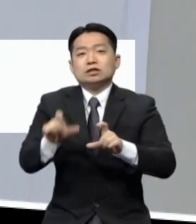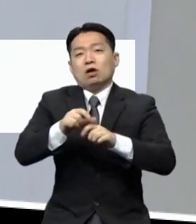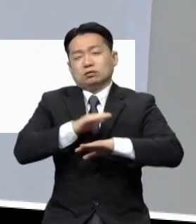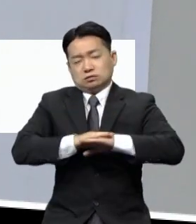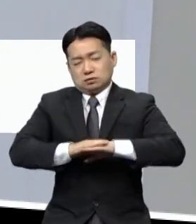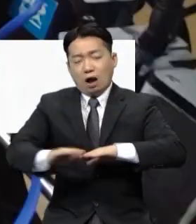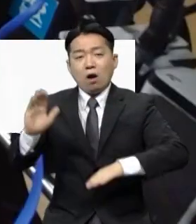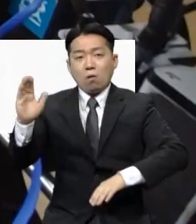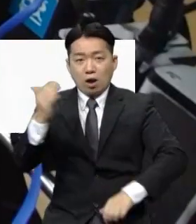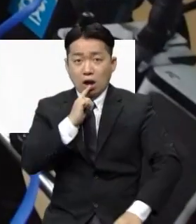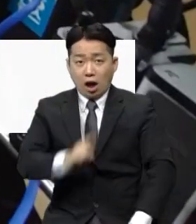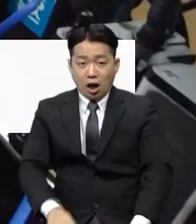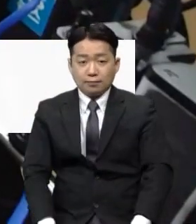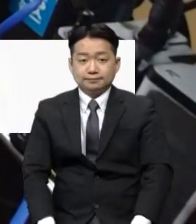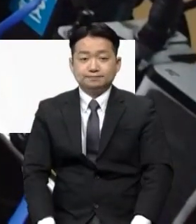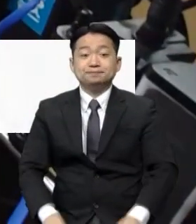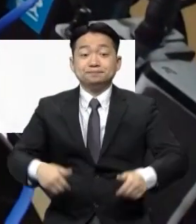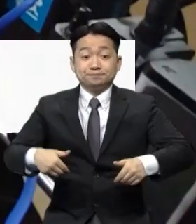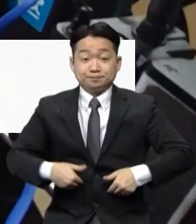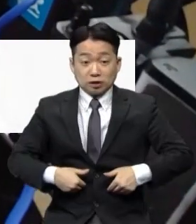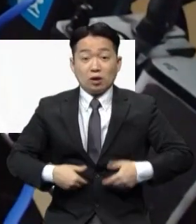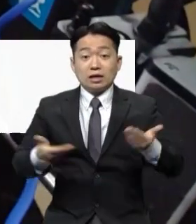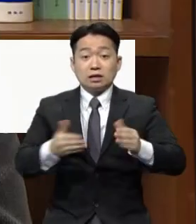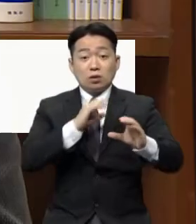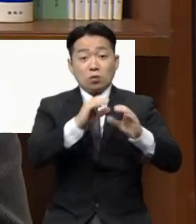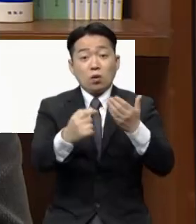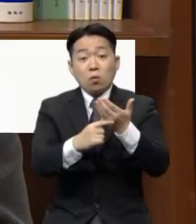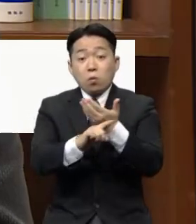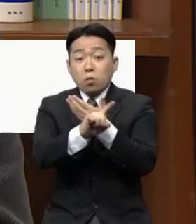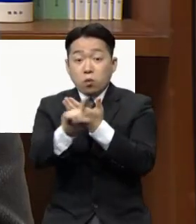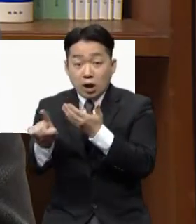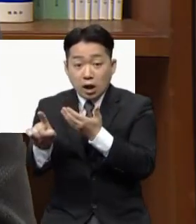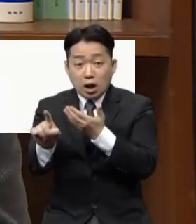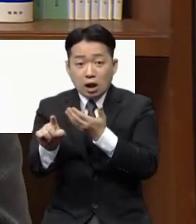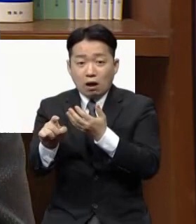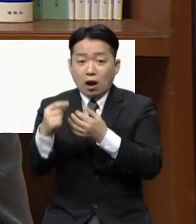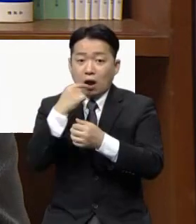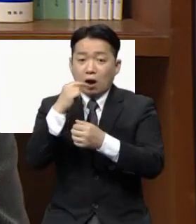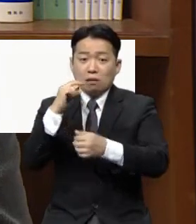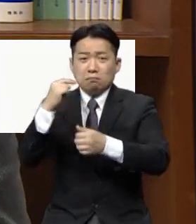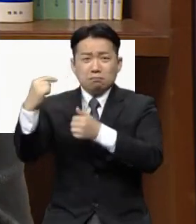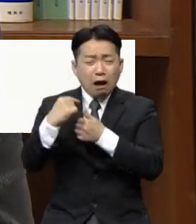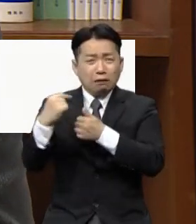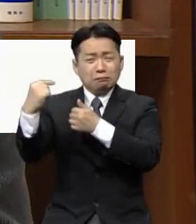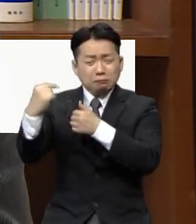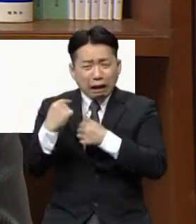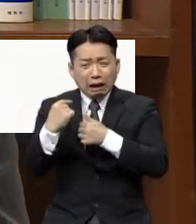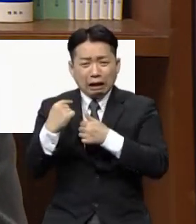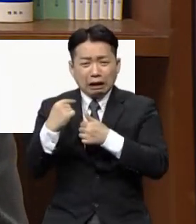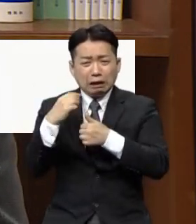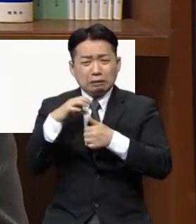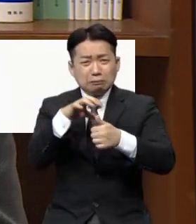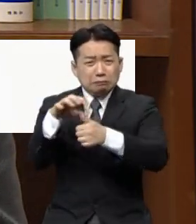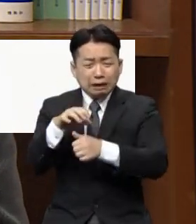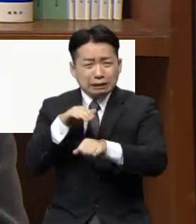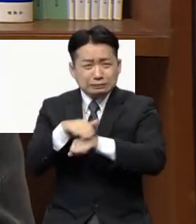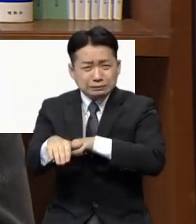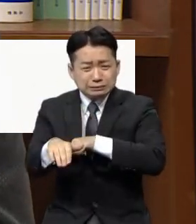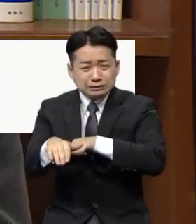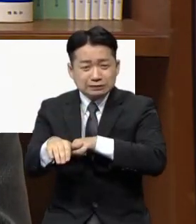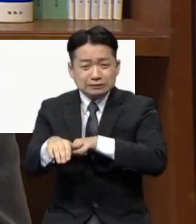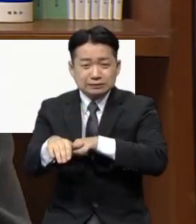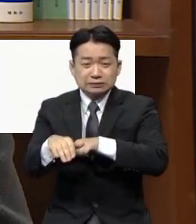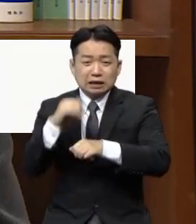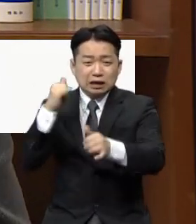된 것 같습니다. 필요한 업무 소통 외에 일방적인 지시 통제 방식으로는